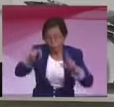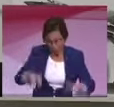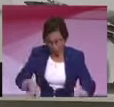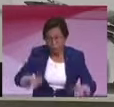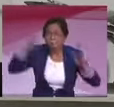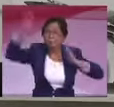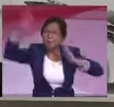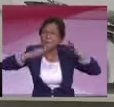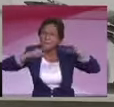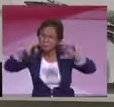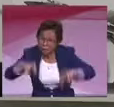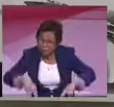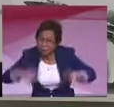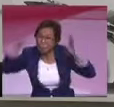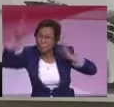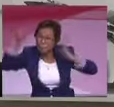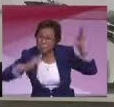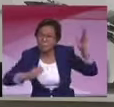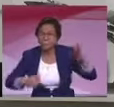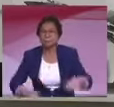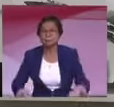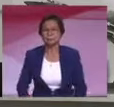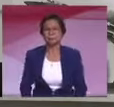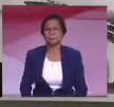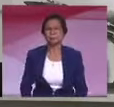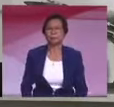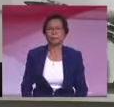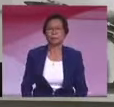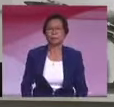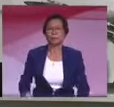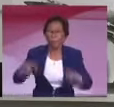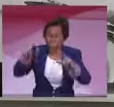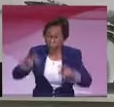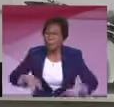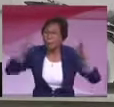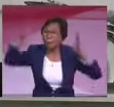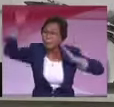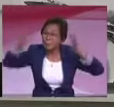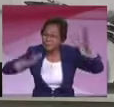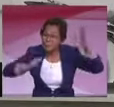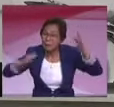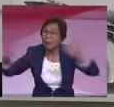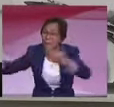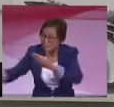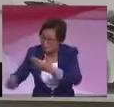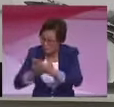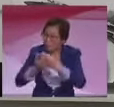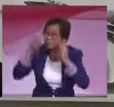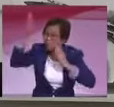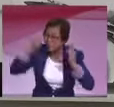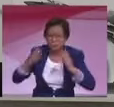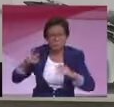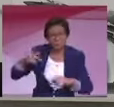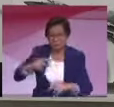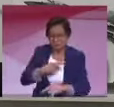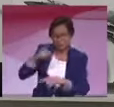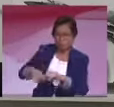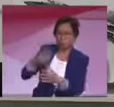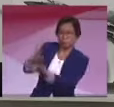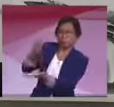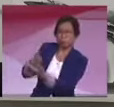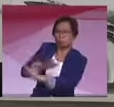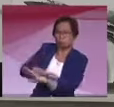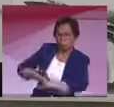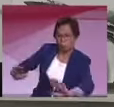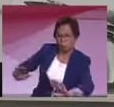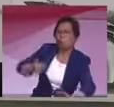kita, kita tidak boleh menyekat rakyat negara kita balik ke negara kita.